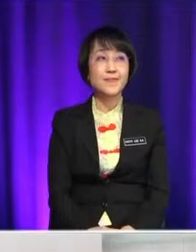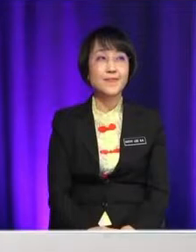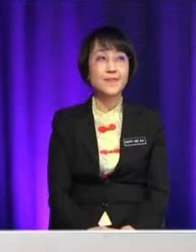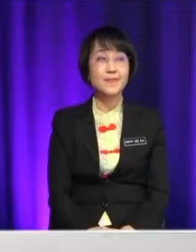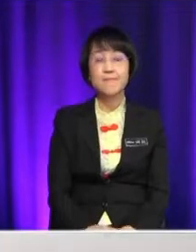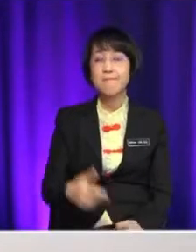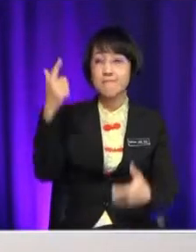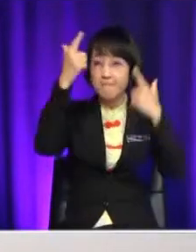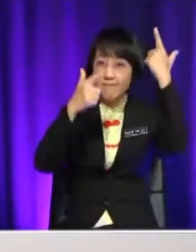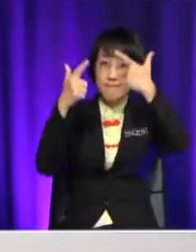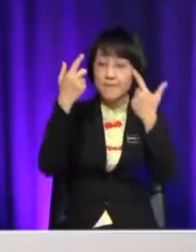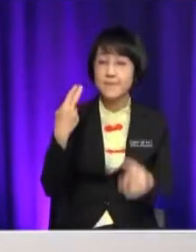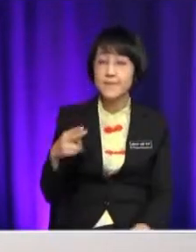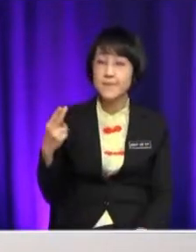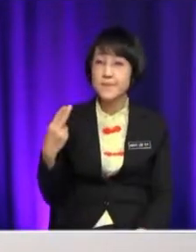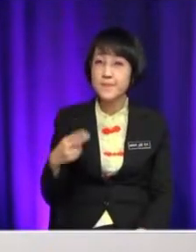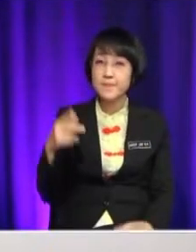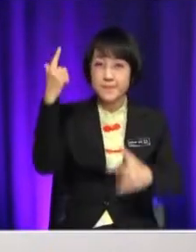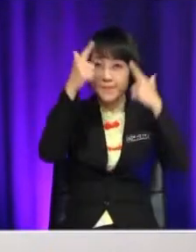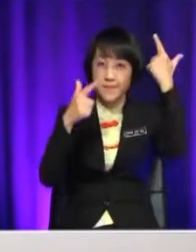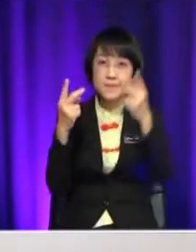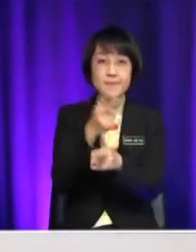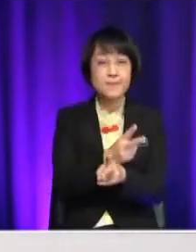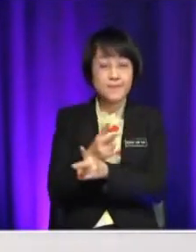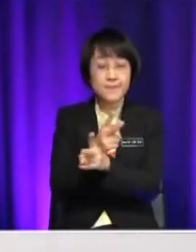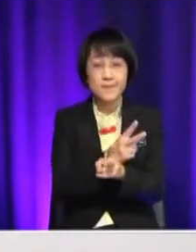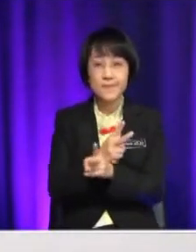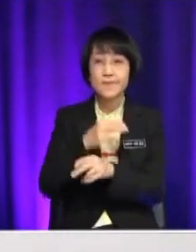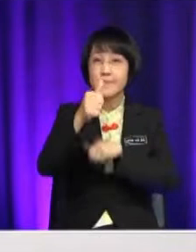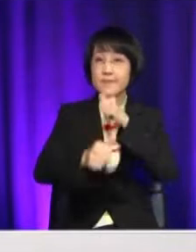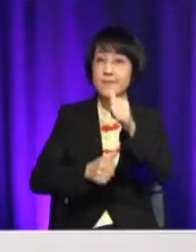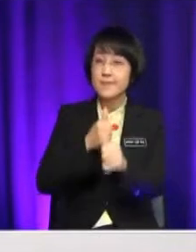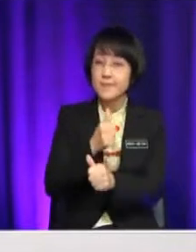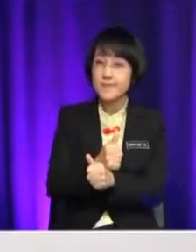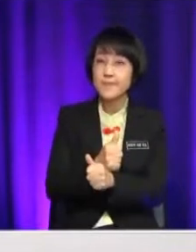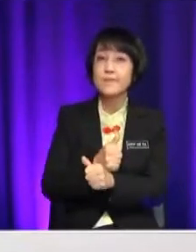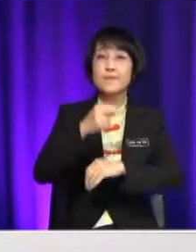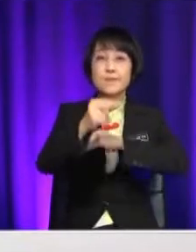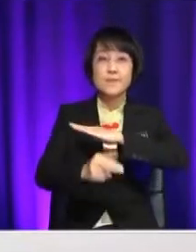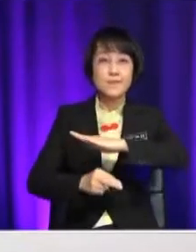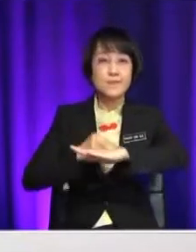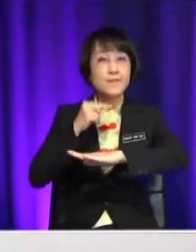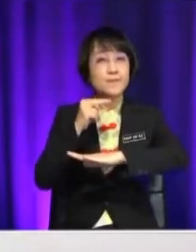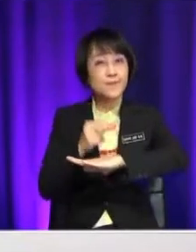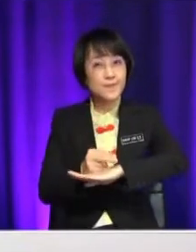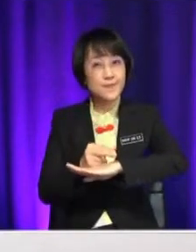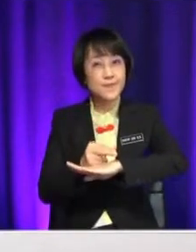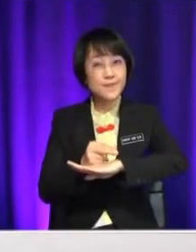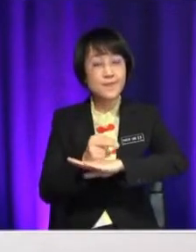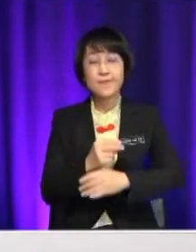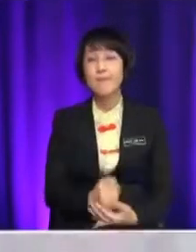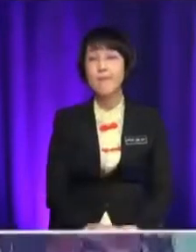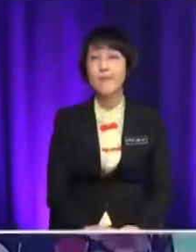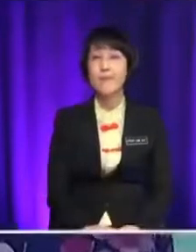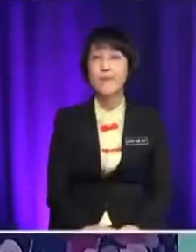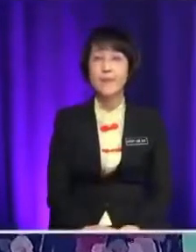Pelancong hijau ialah pelancong yang memelihara alam semula jadi. Yang memelihara alam semula jadi. Baik,